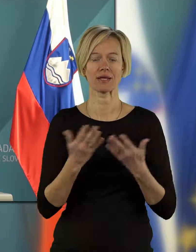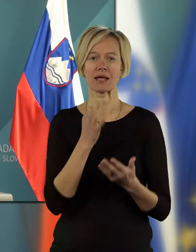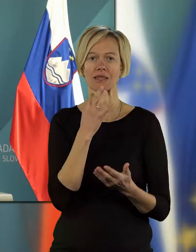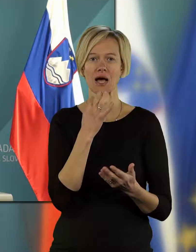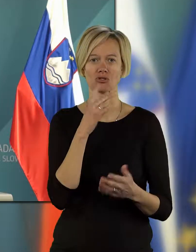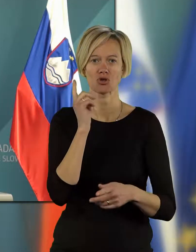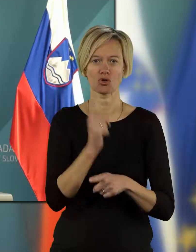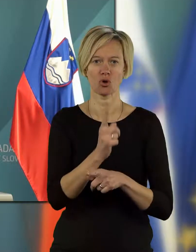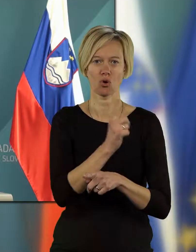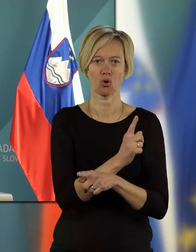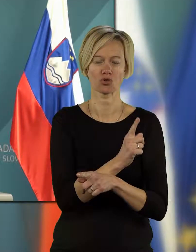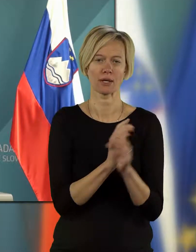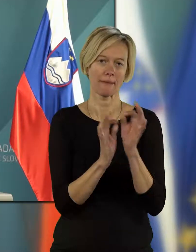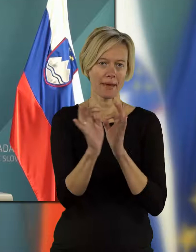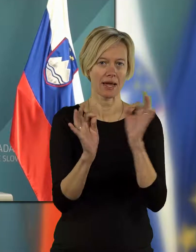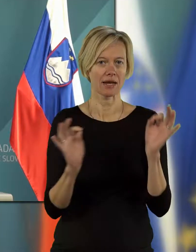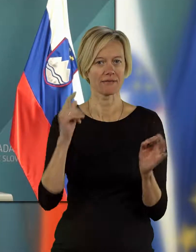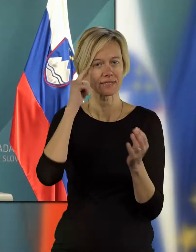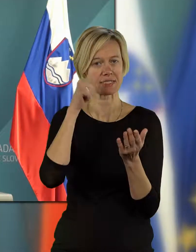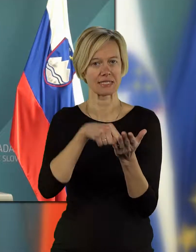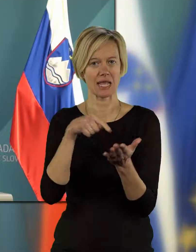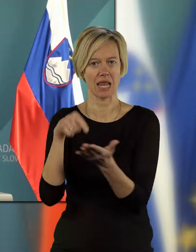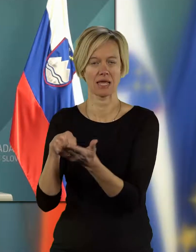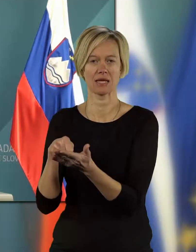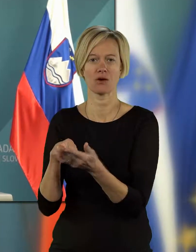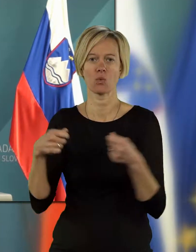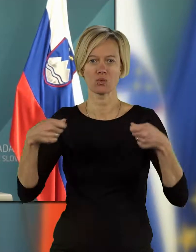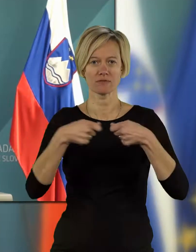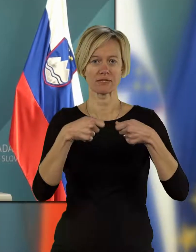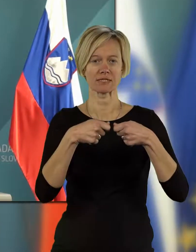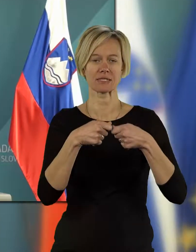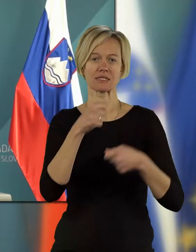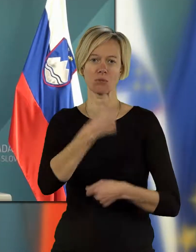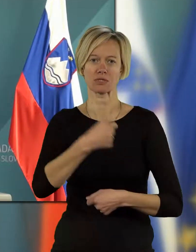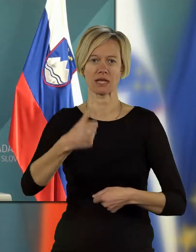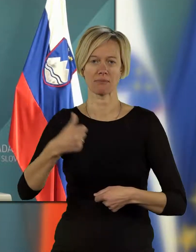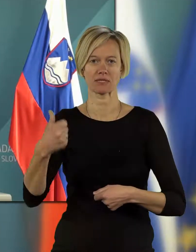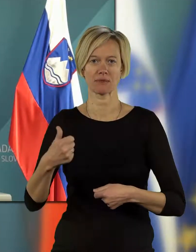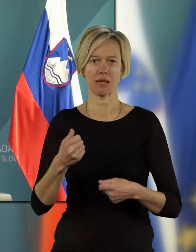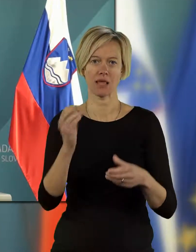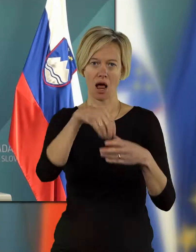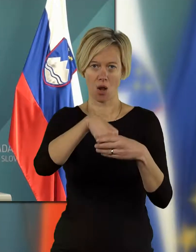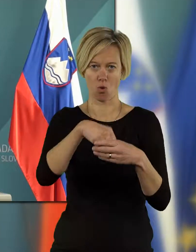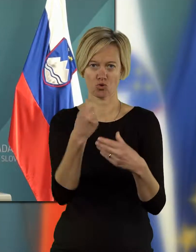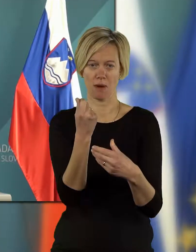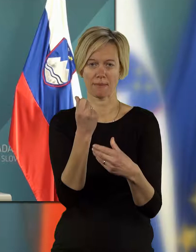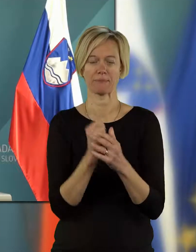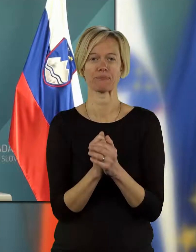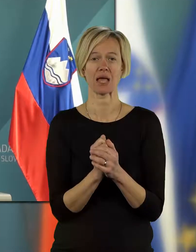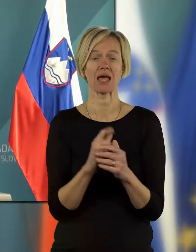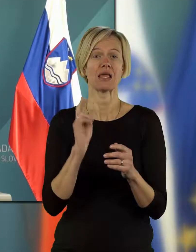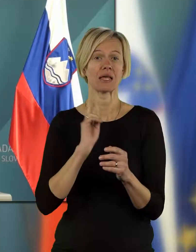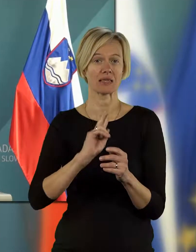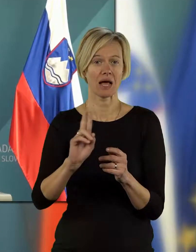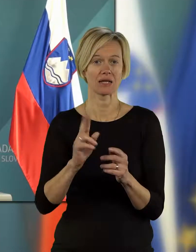so natančno določeni merljivi cilji v zvezi z posameznimi naložbami.